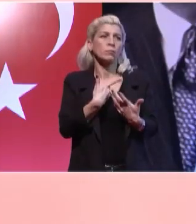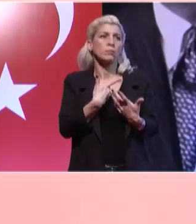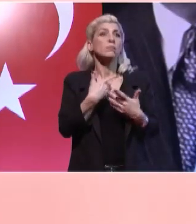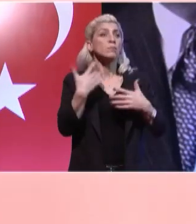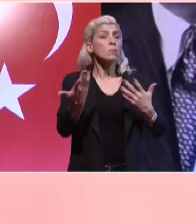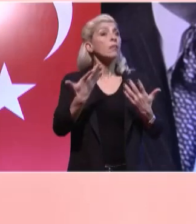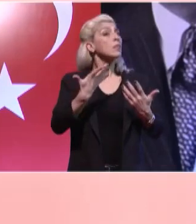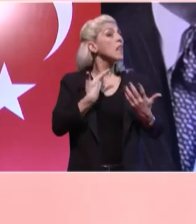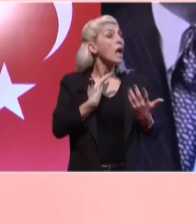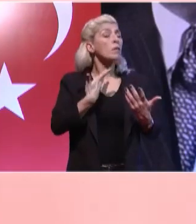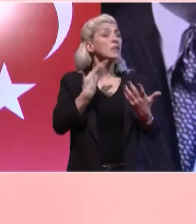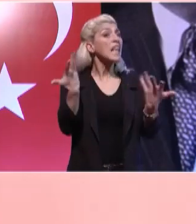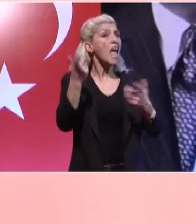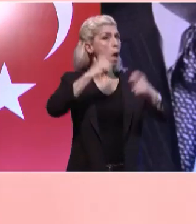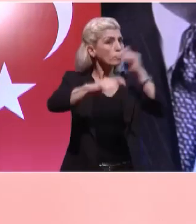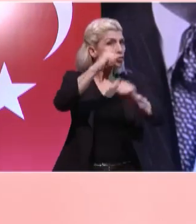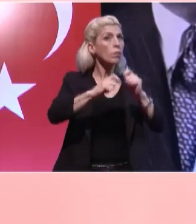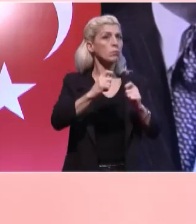Neyi nasıl yapacağınızı bileceksiniz.